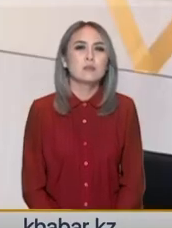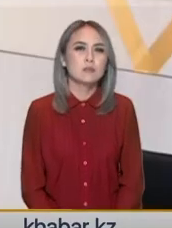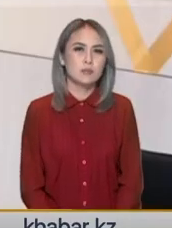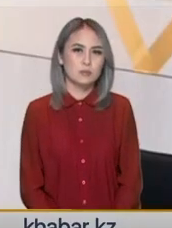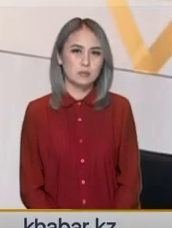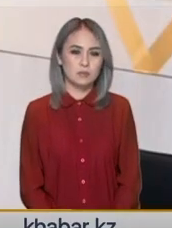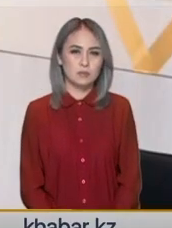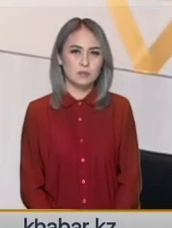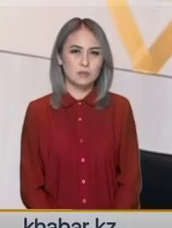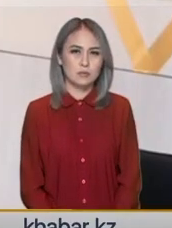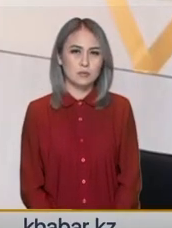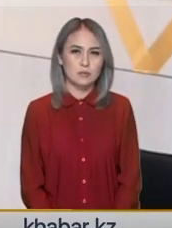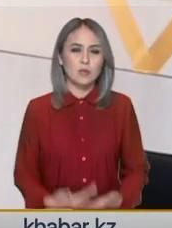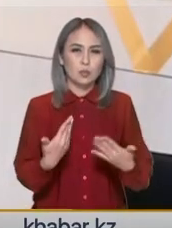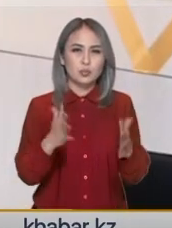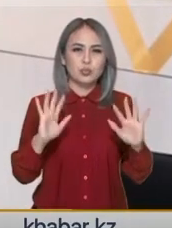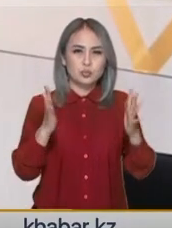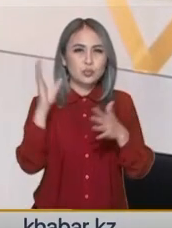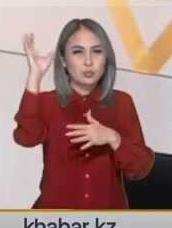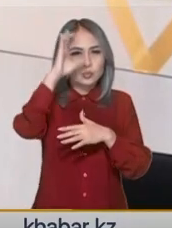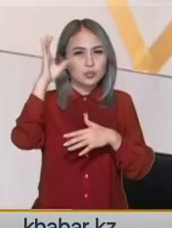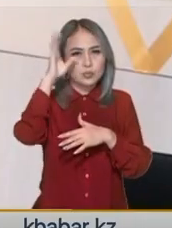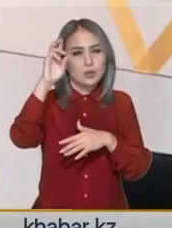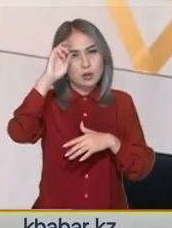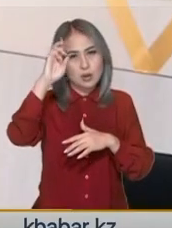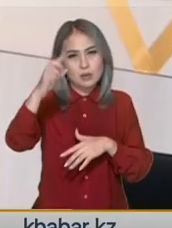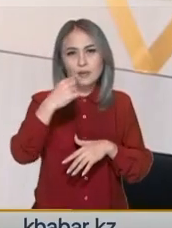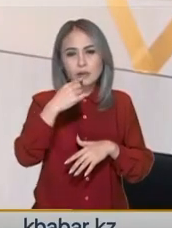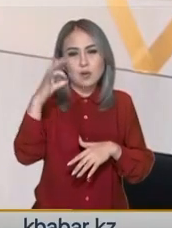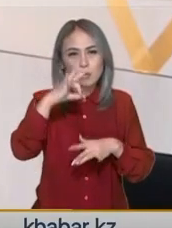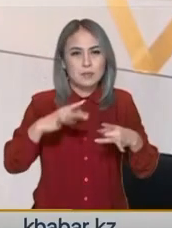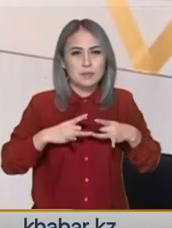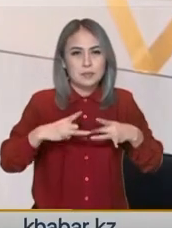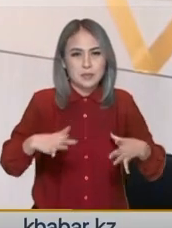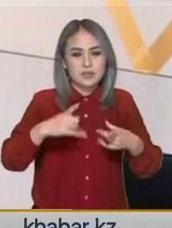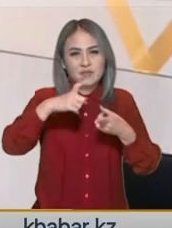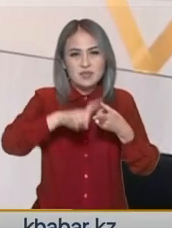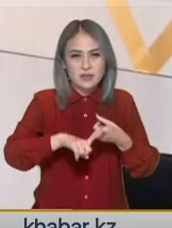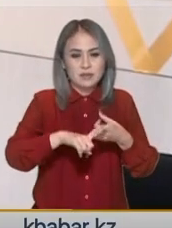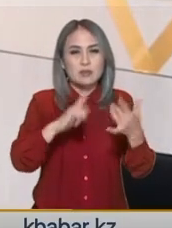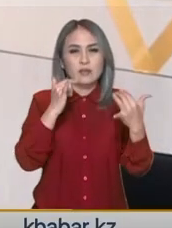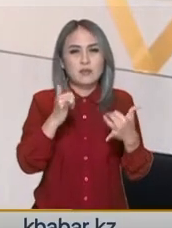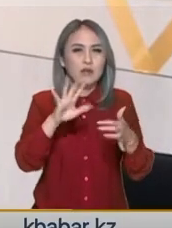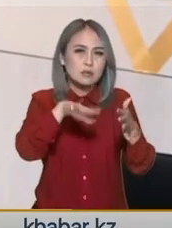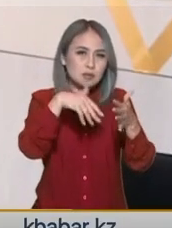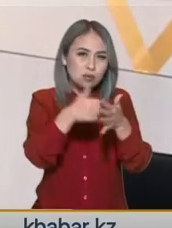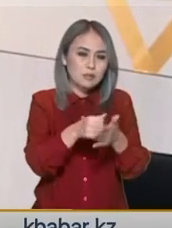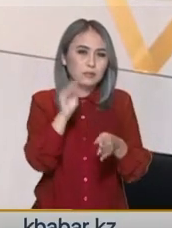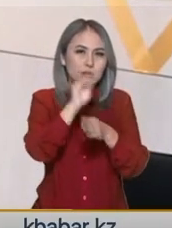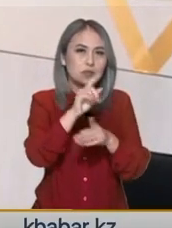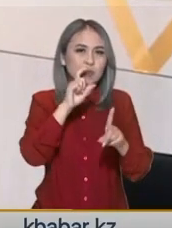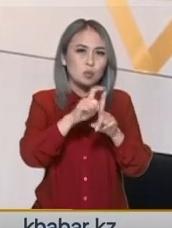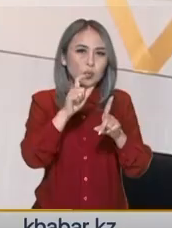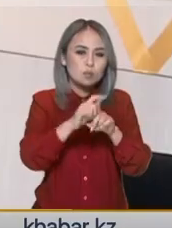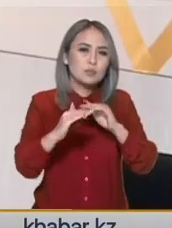бүгін 21-ші. Бұл оқиға Өзбекстанның мемлекеттік тіл күні мерекесіне тұспа-тұс келіп отыр. Әлгінде ғана іс-шарада сөз алған